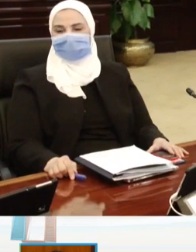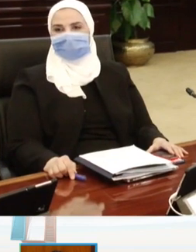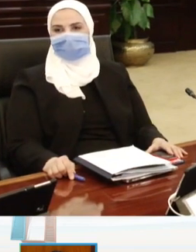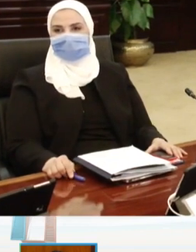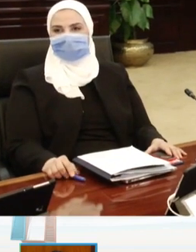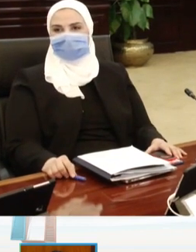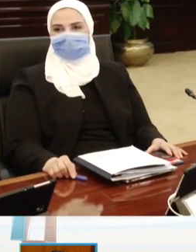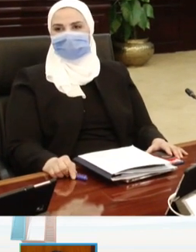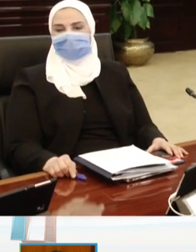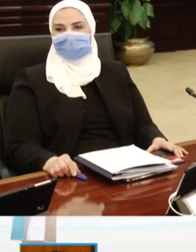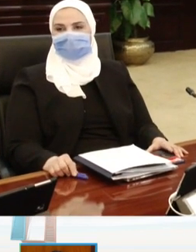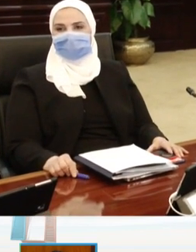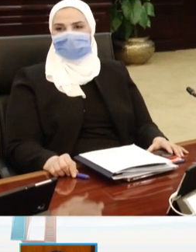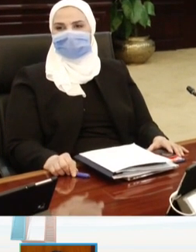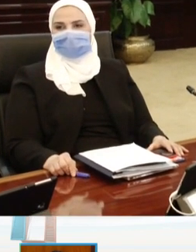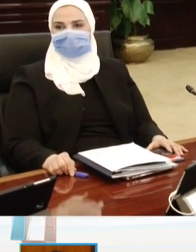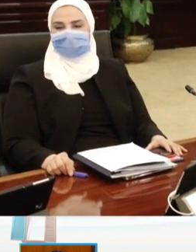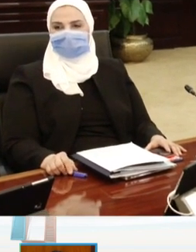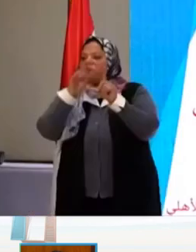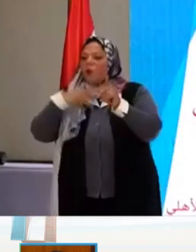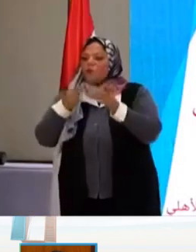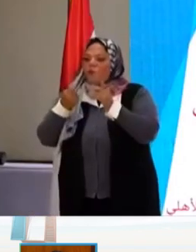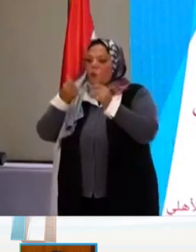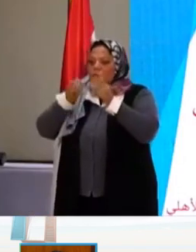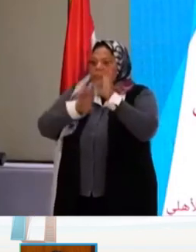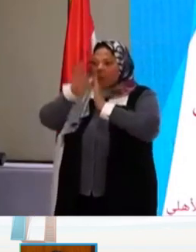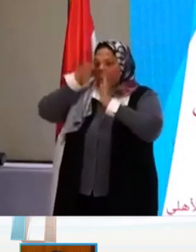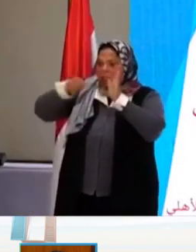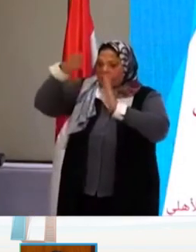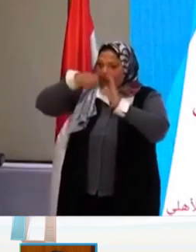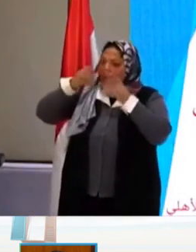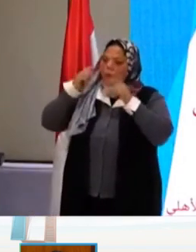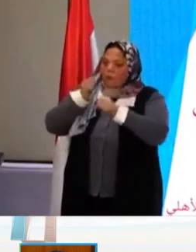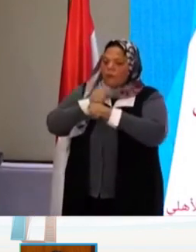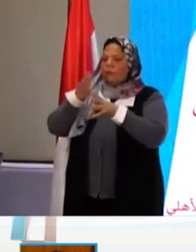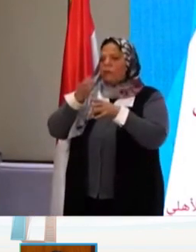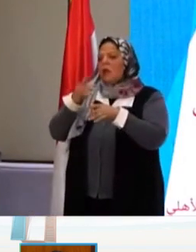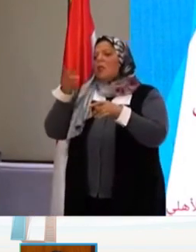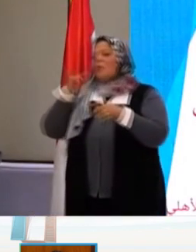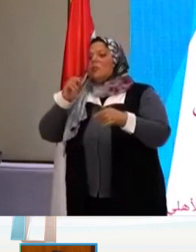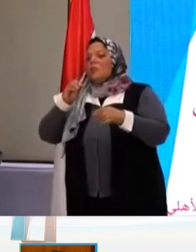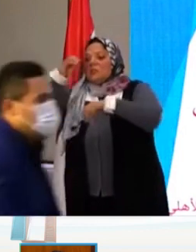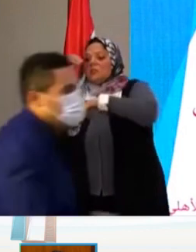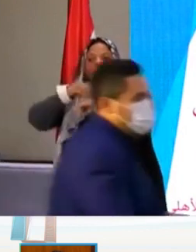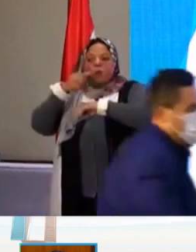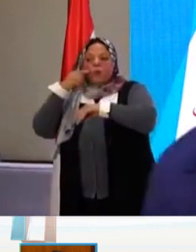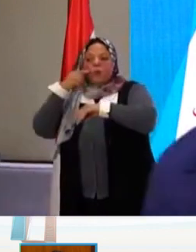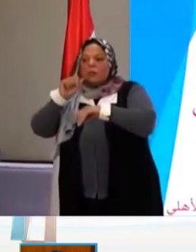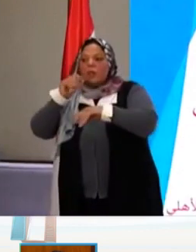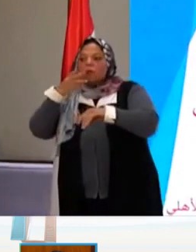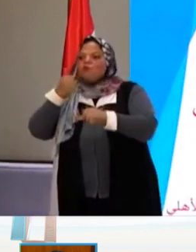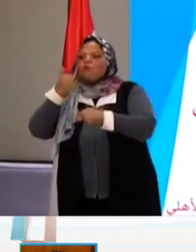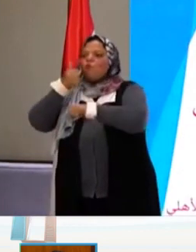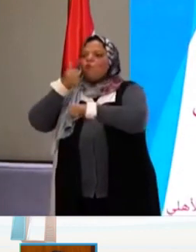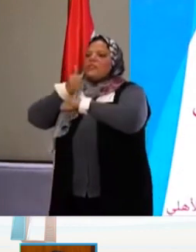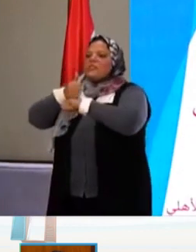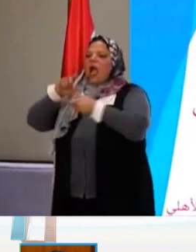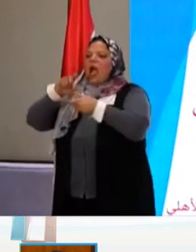عندنا 52,600 ده اللي كنا مستهدفين، ولكن بكل تاكيد مش كل احنا مش بندور